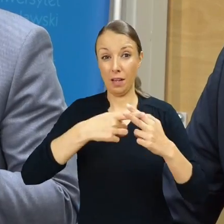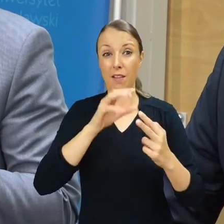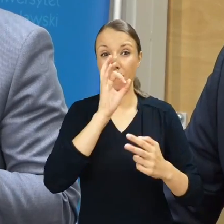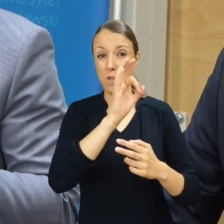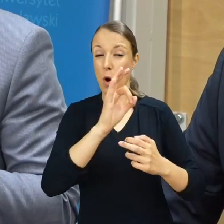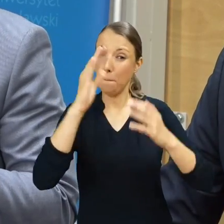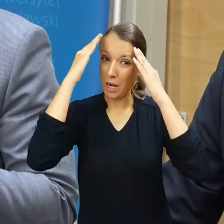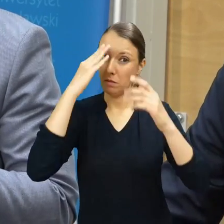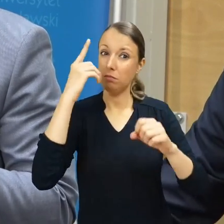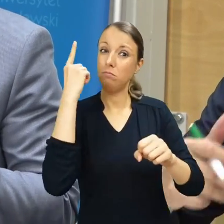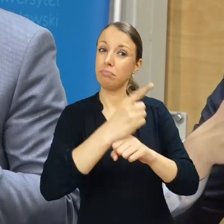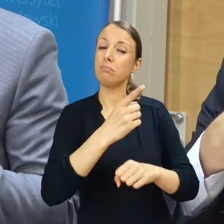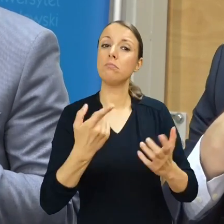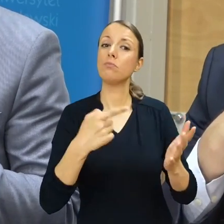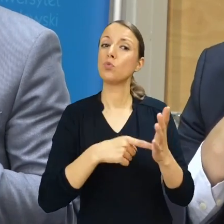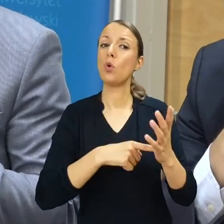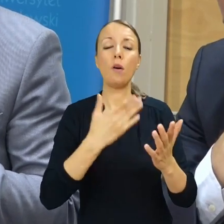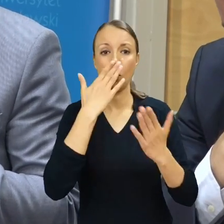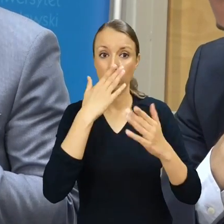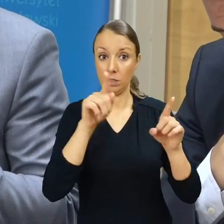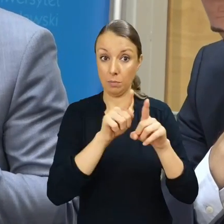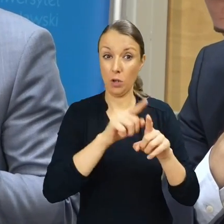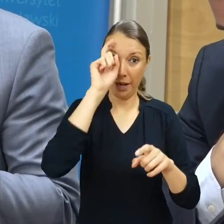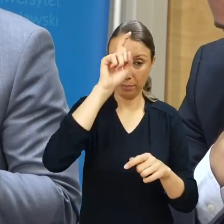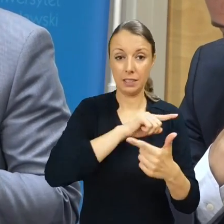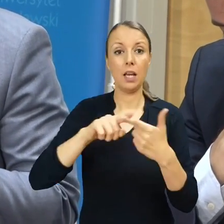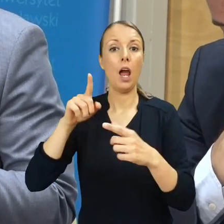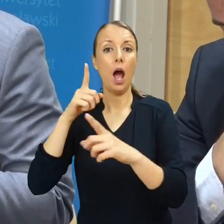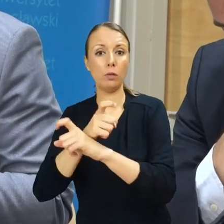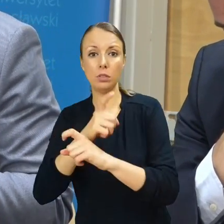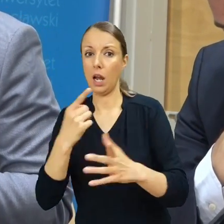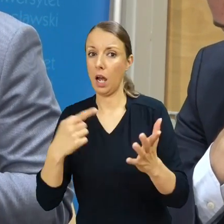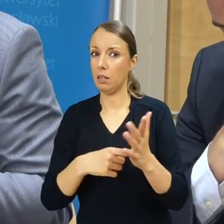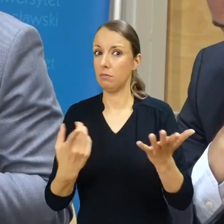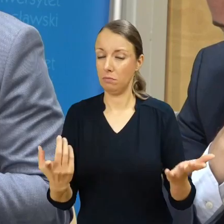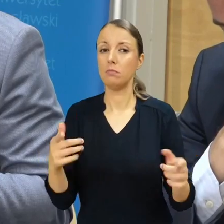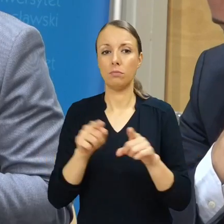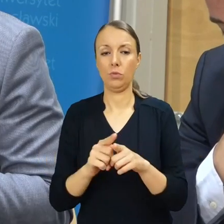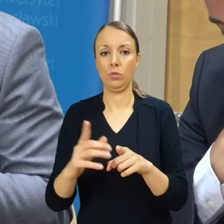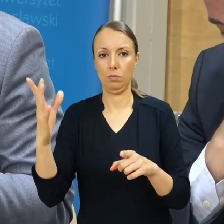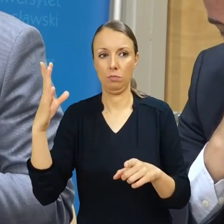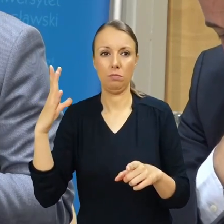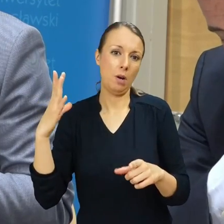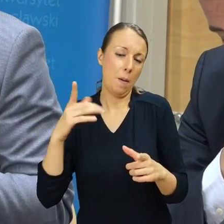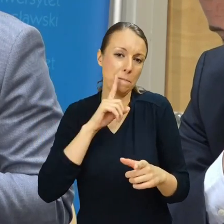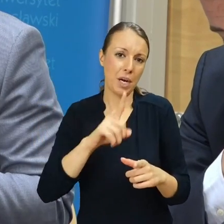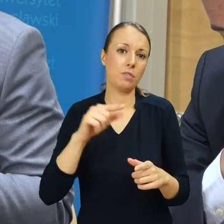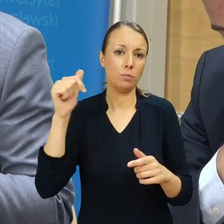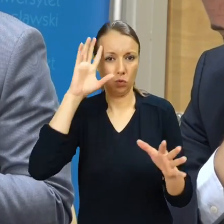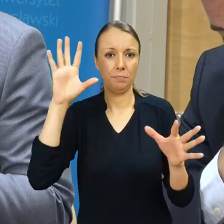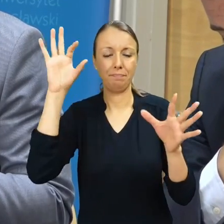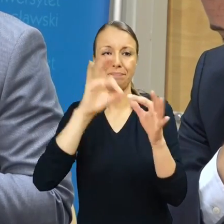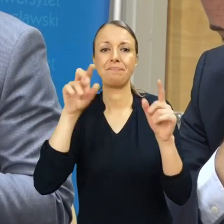czy krajowe sądy, czy federalne, czy austriackie, one też od pewnej konstrukcji ustrojowej nie mogą abstrahować. Więc